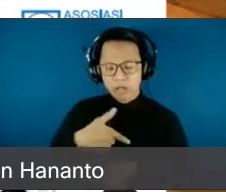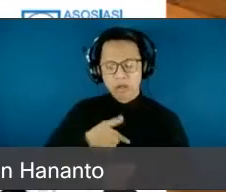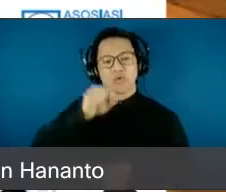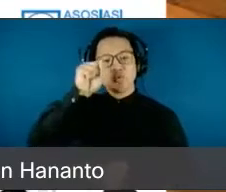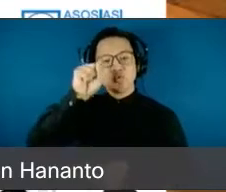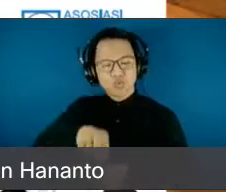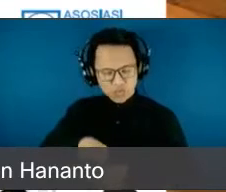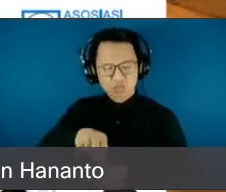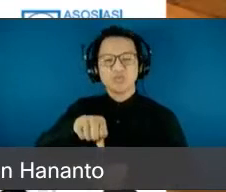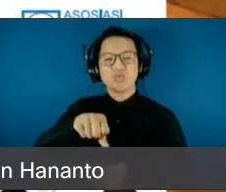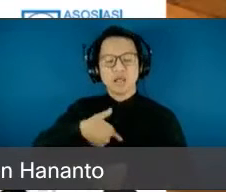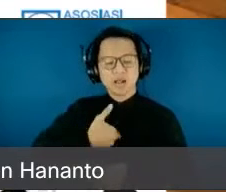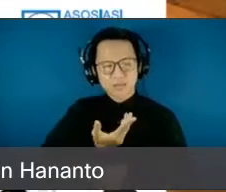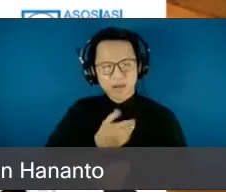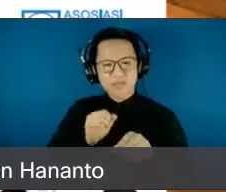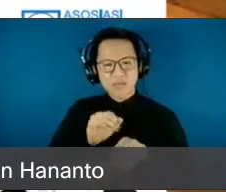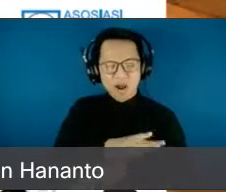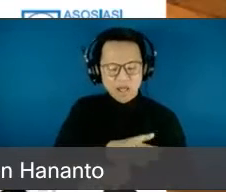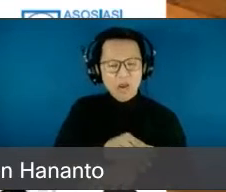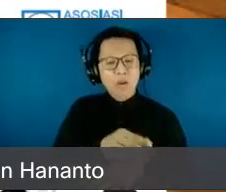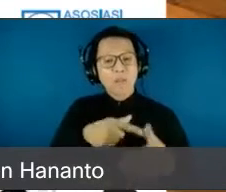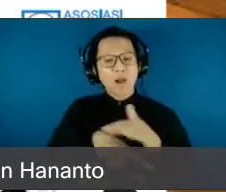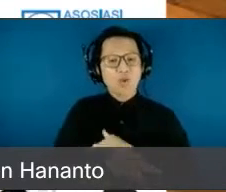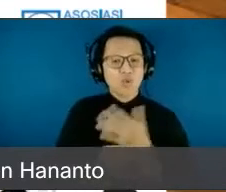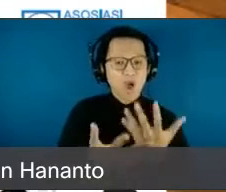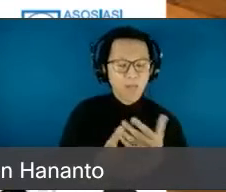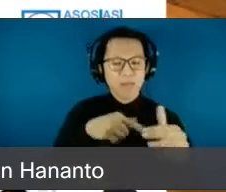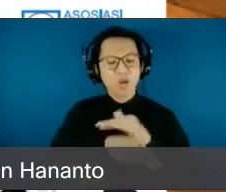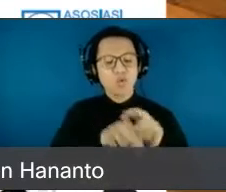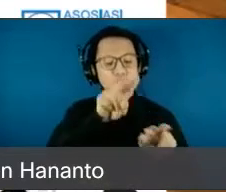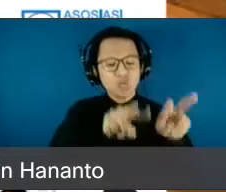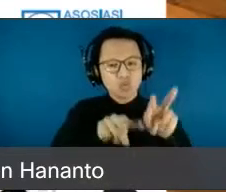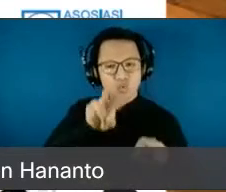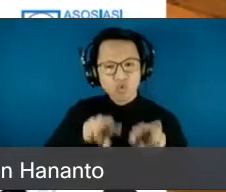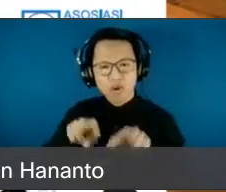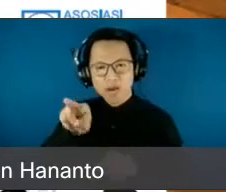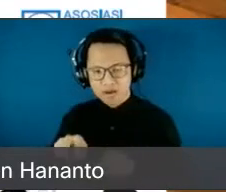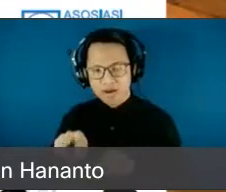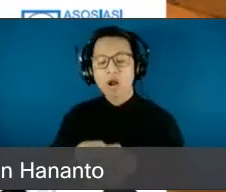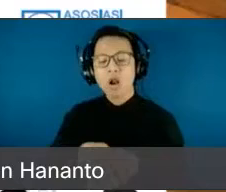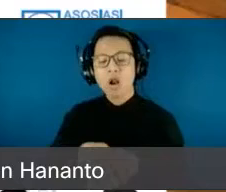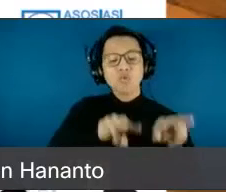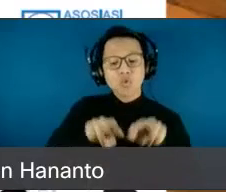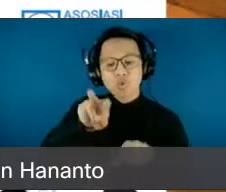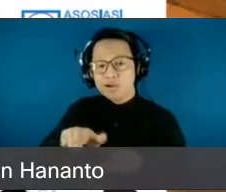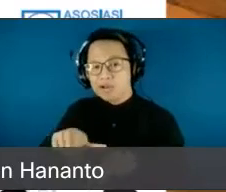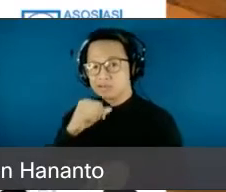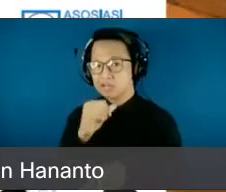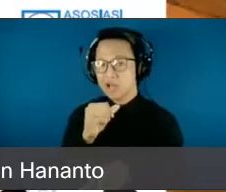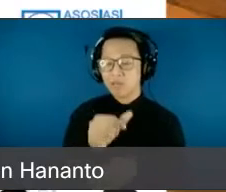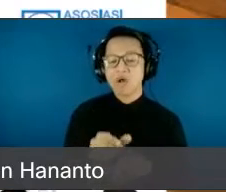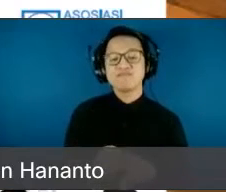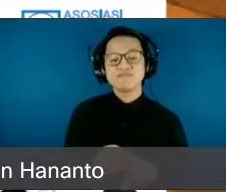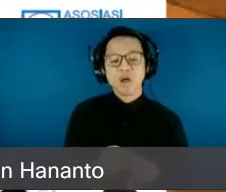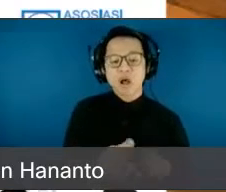kita mencoba mengimplementasikan itu melalui survei ini, karena survei ini dilakukan oleh 16 supplier